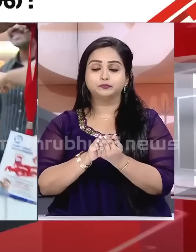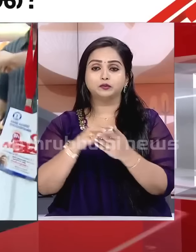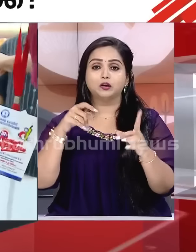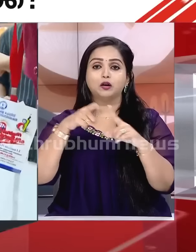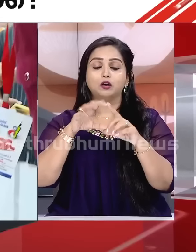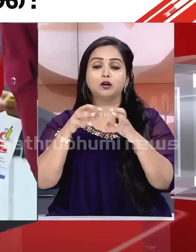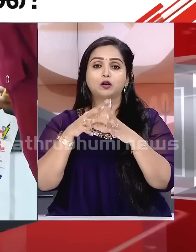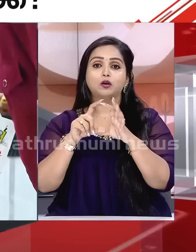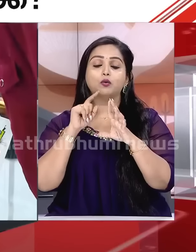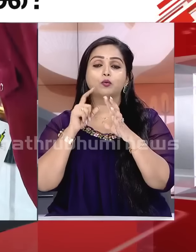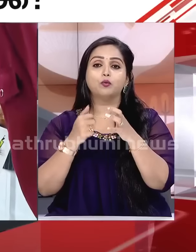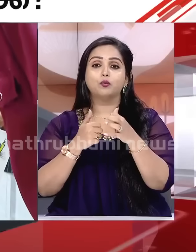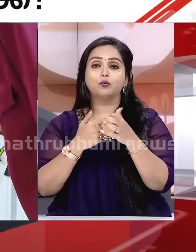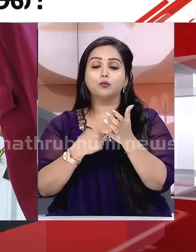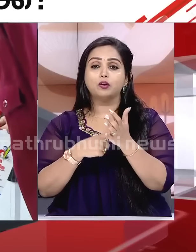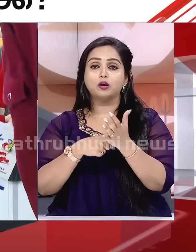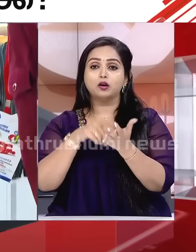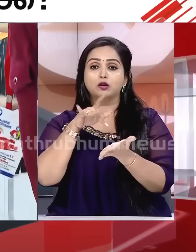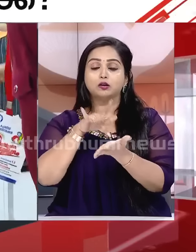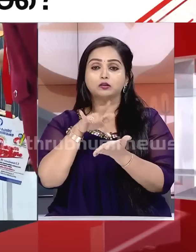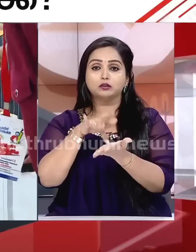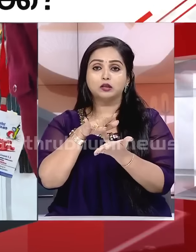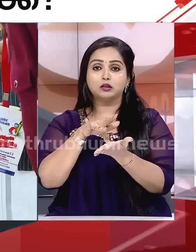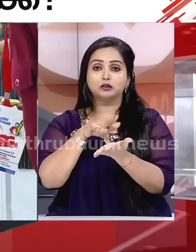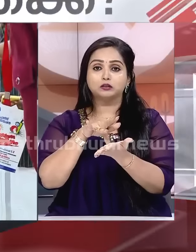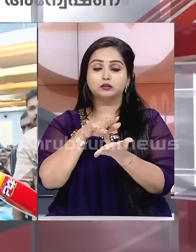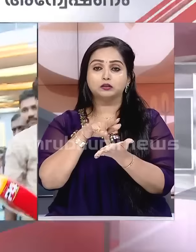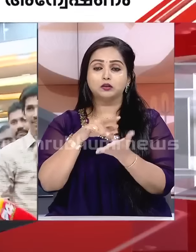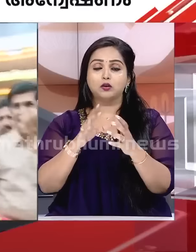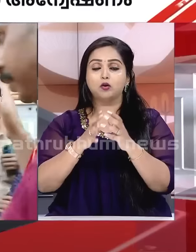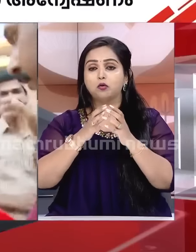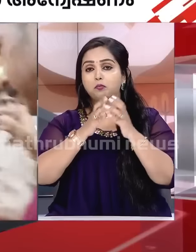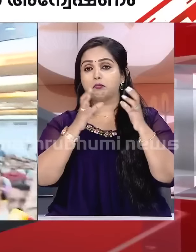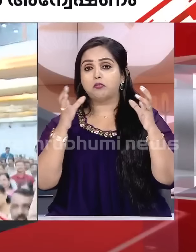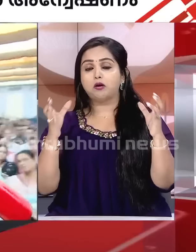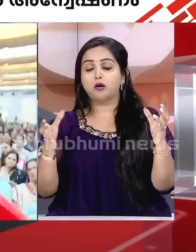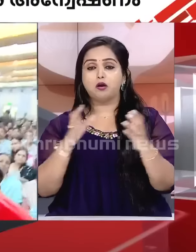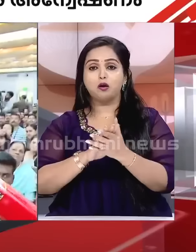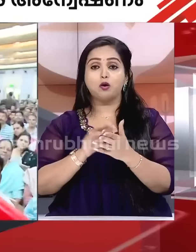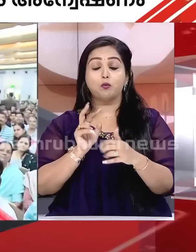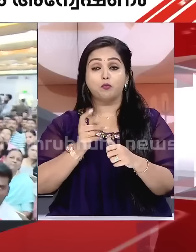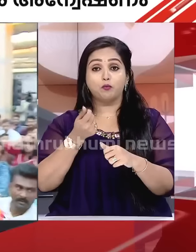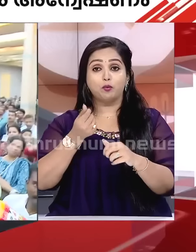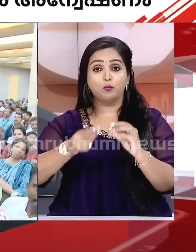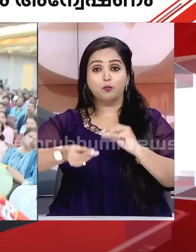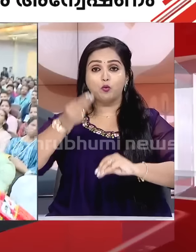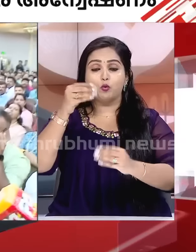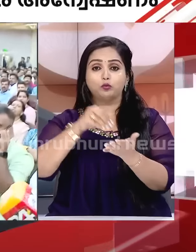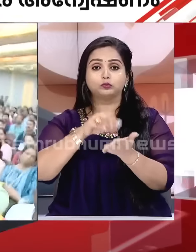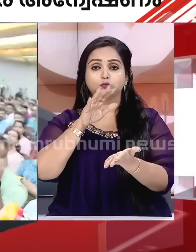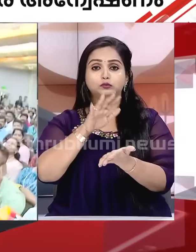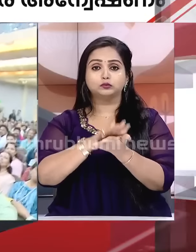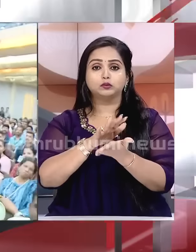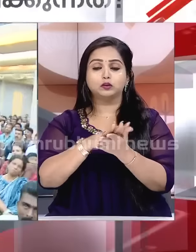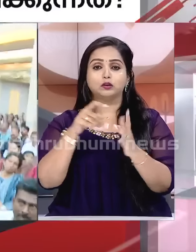പോലെയുള്ള കൊട്ടാരത്തിനോട് ചേർന്നുള്ള ഇത്ര വെള്ളയമ്പലം പോലെയുള്ള സ്ഥലത്ത് ഇത്ര ഉന്നതമായ വിലയുള്ള, കാരണം കേരളത്തിലെ ഏറ്റവും